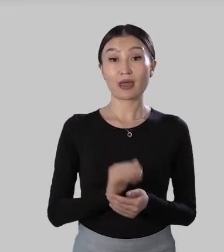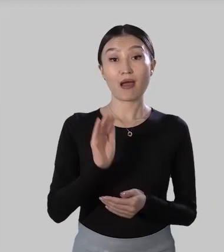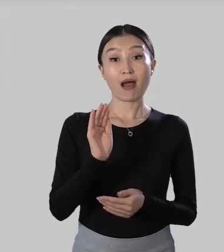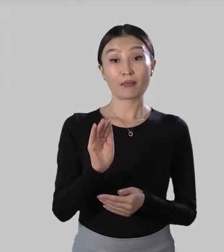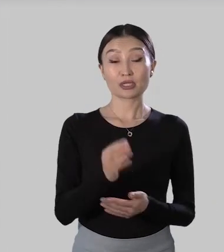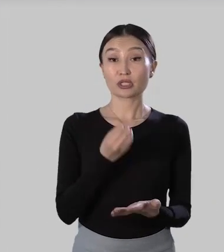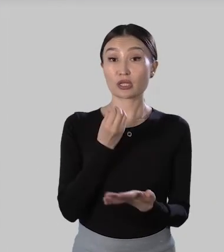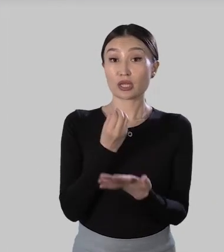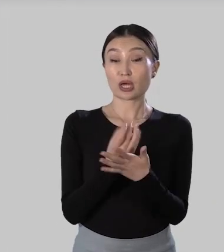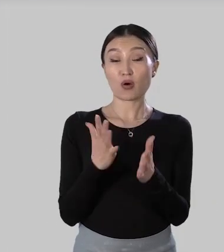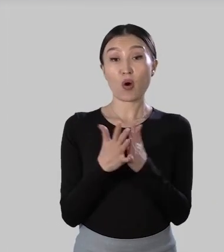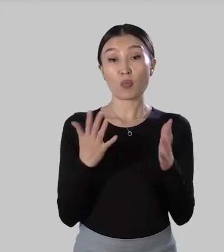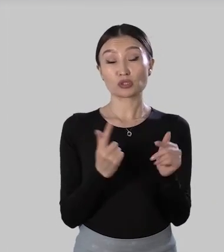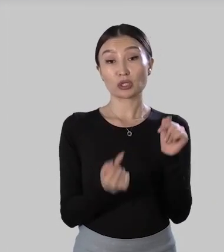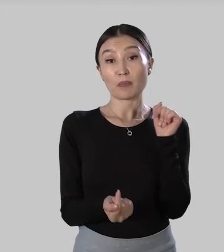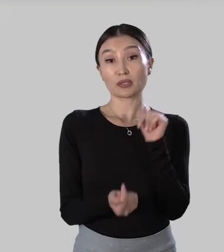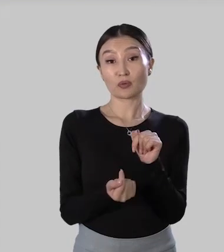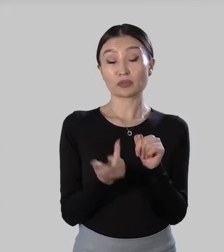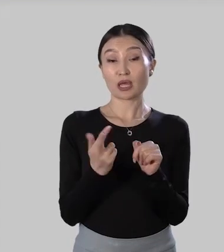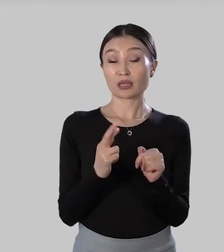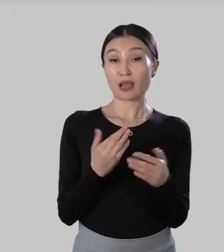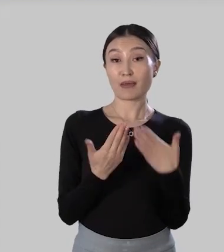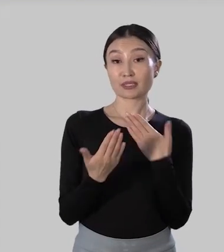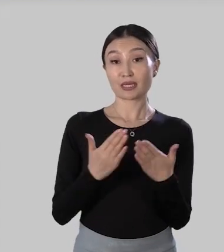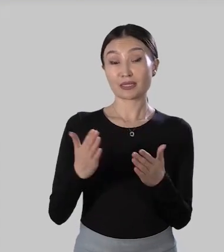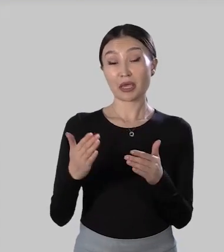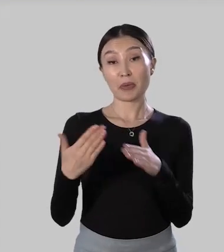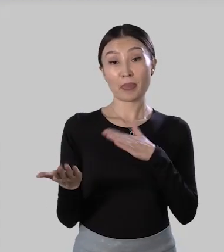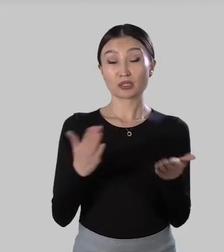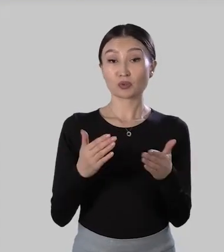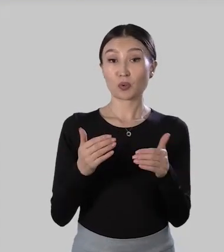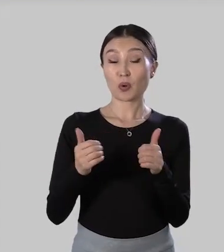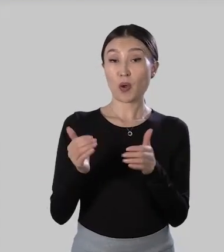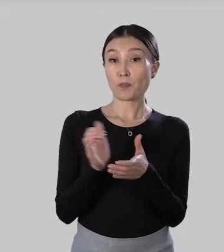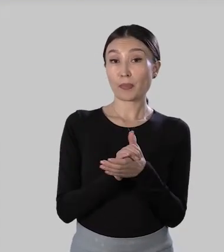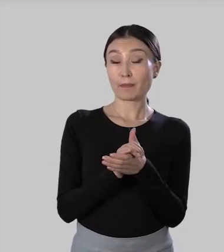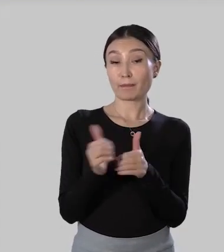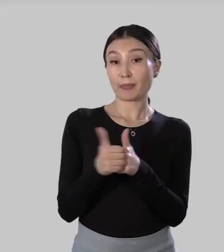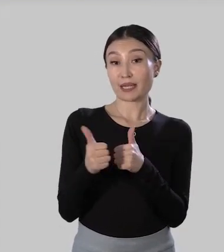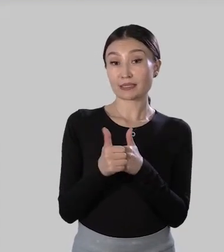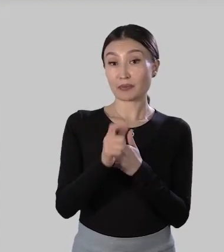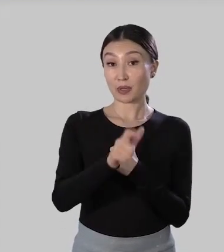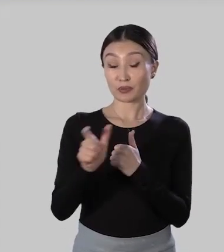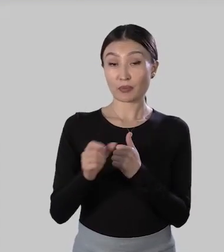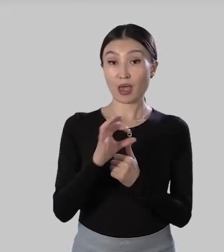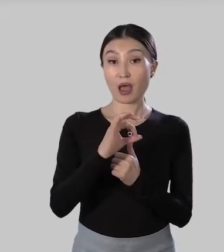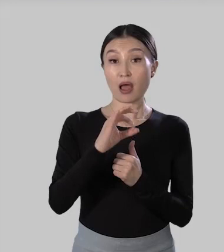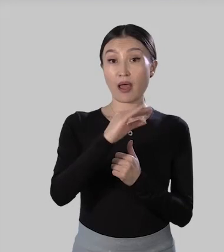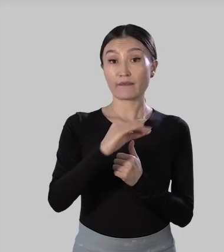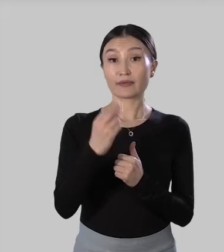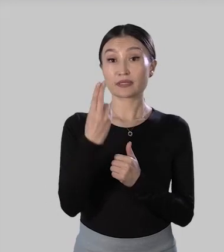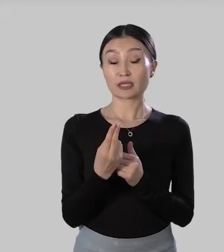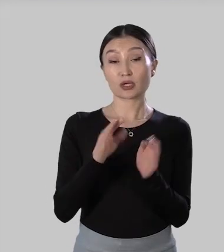рассмотреть. Обращение «дорогой» больше подходит для общения между близкими или хорошо знакомыми людьми. В